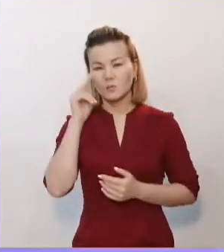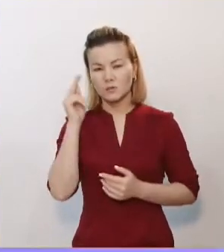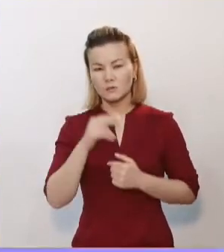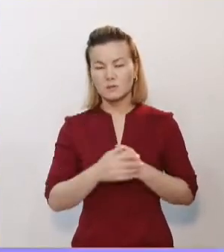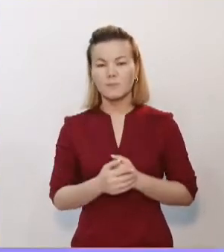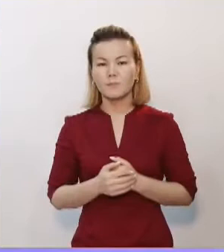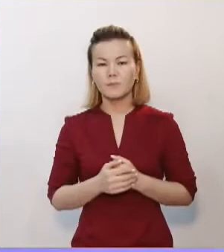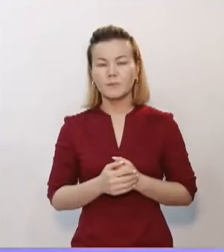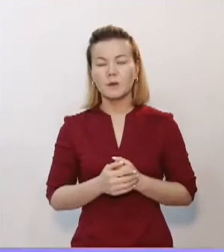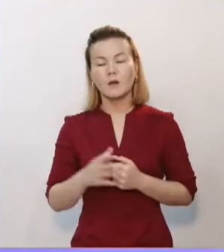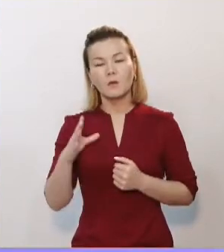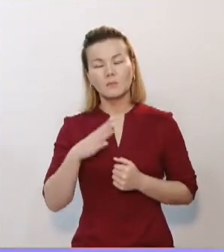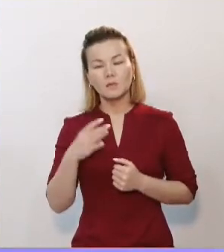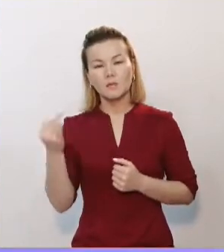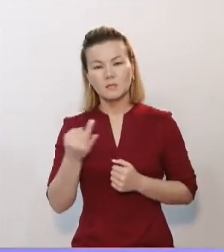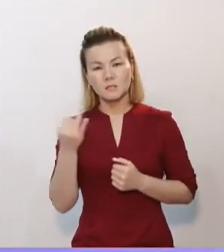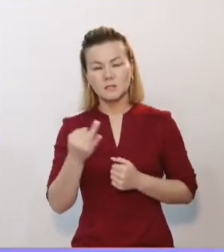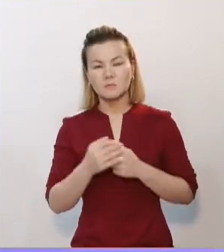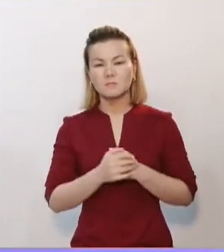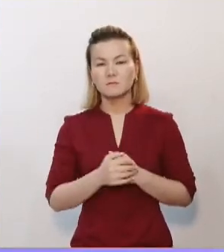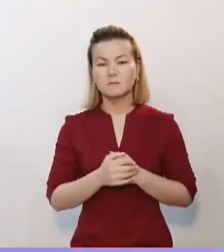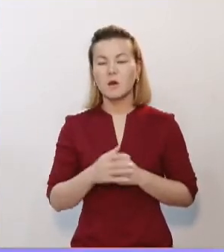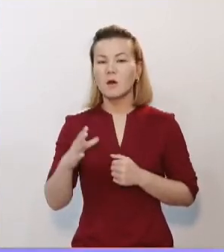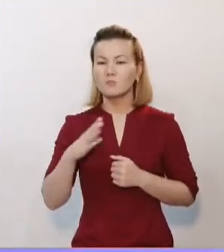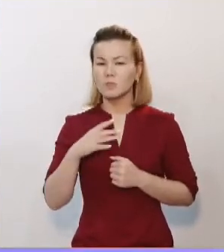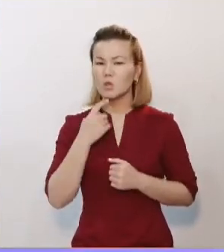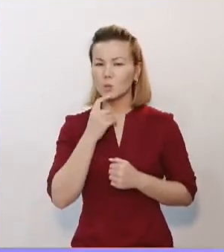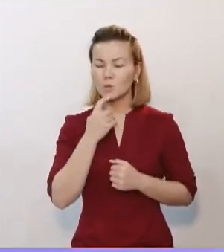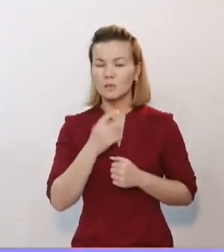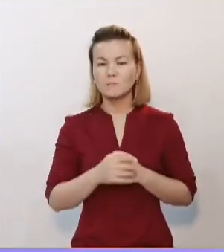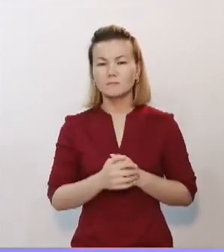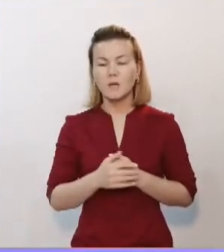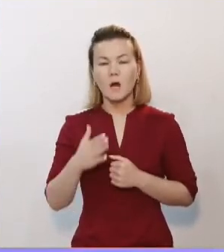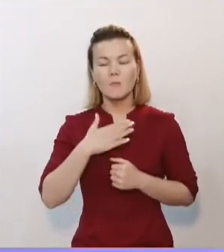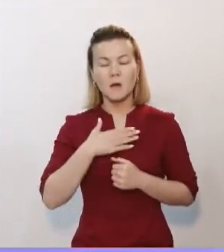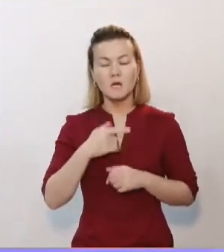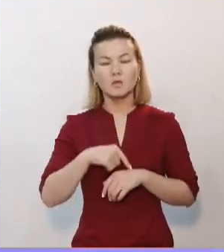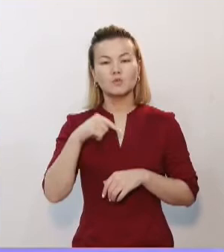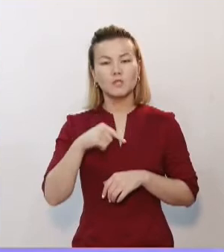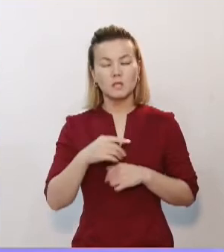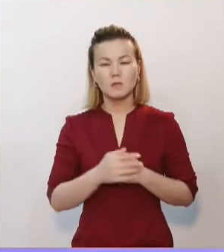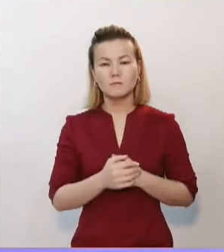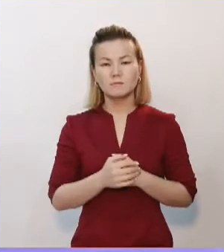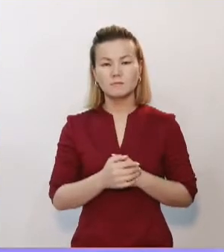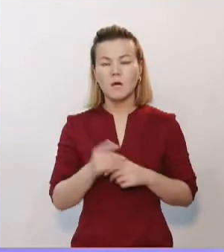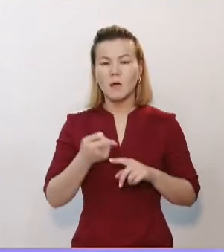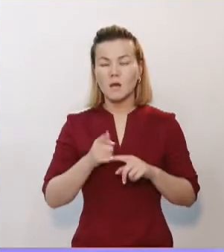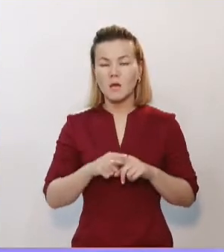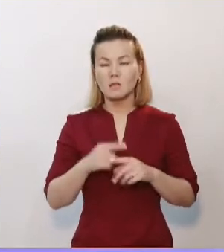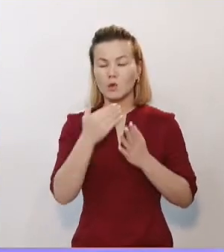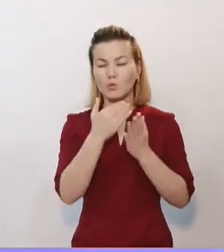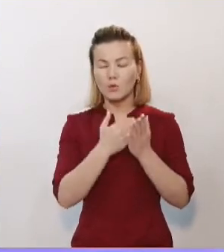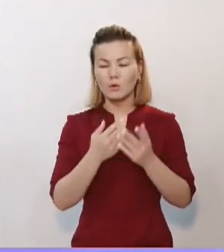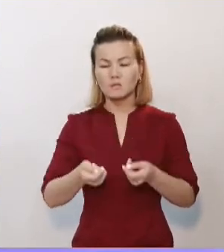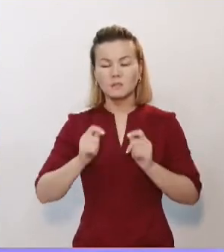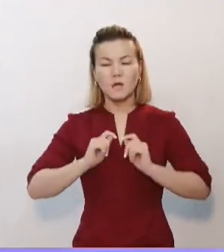научился. Было интересно. Было трудно. Мои ощущения. Этот урок дал